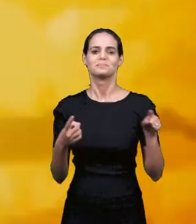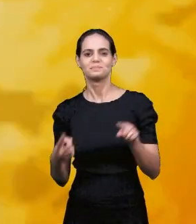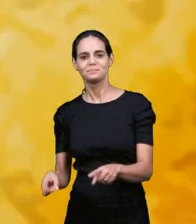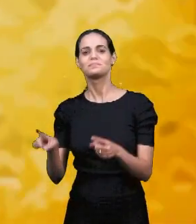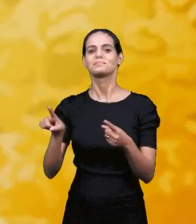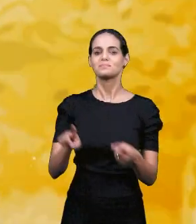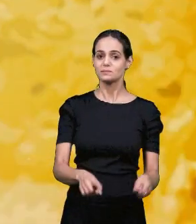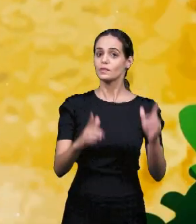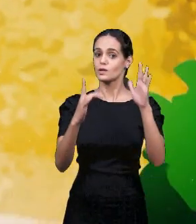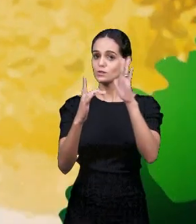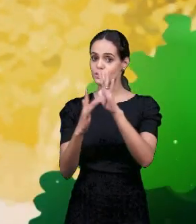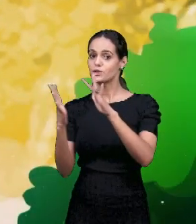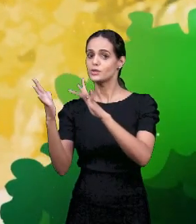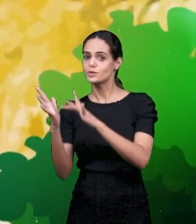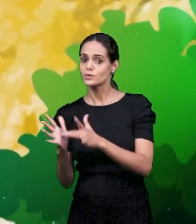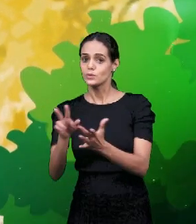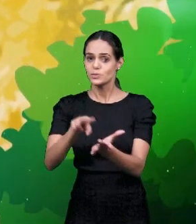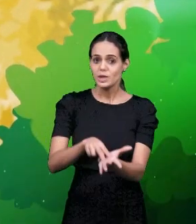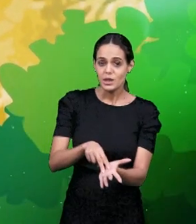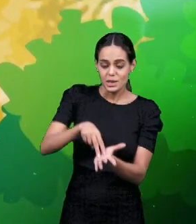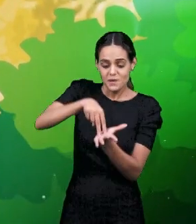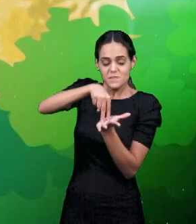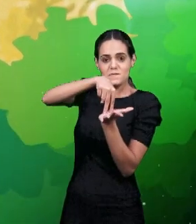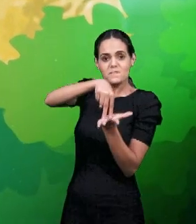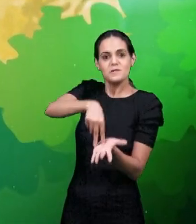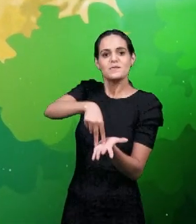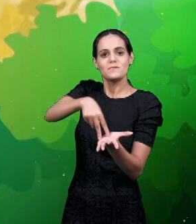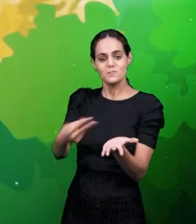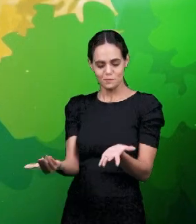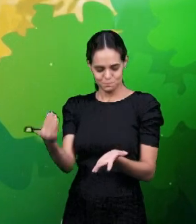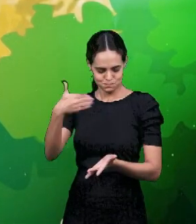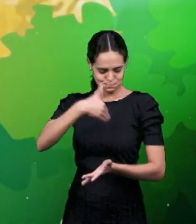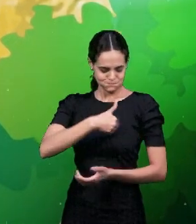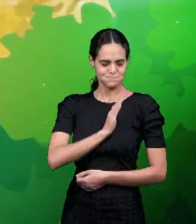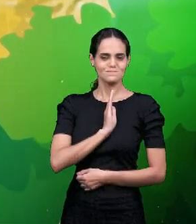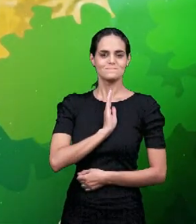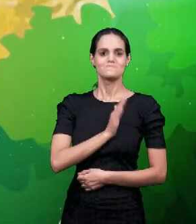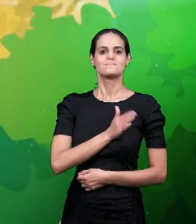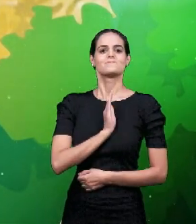Jesus está vivo, reina em meu viver,